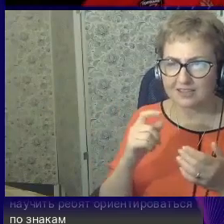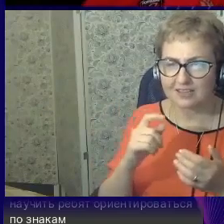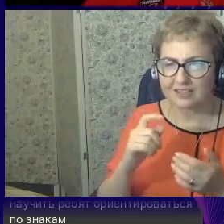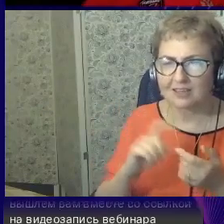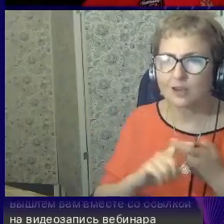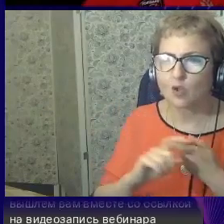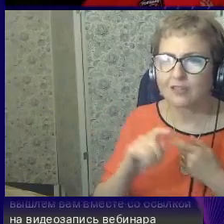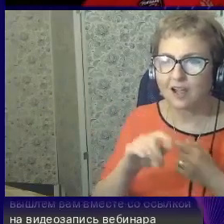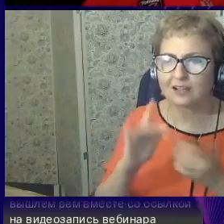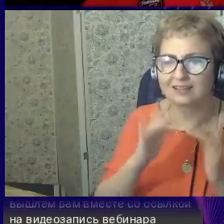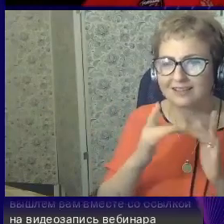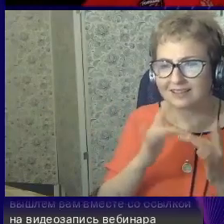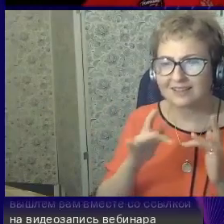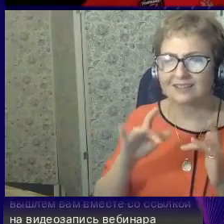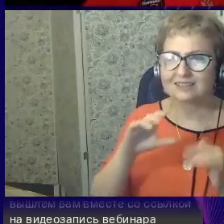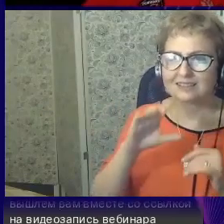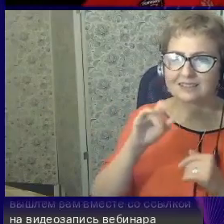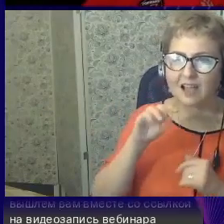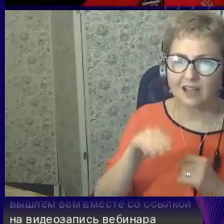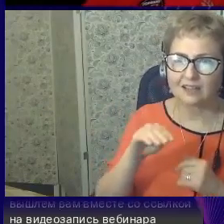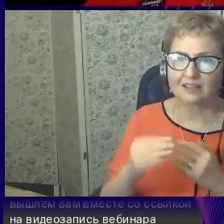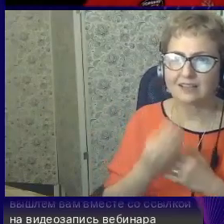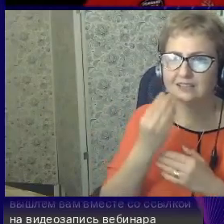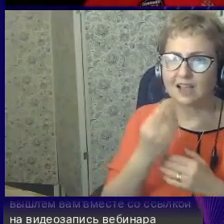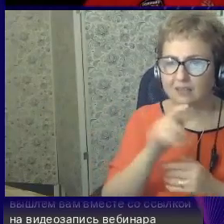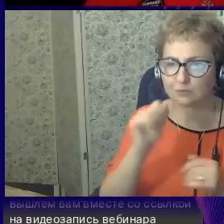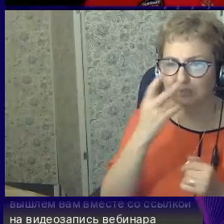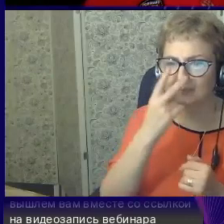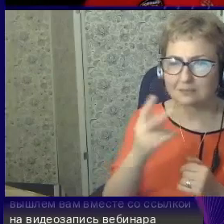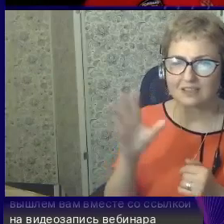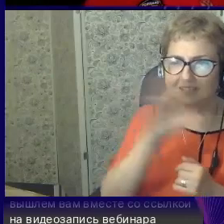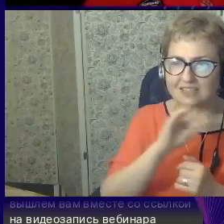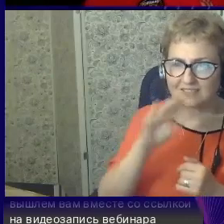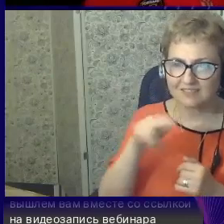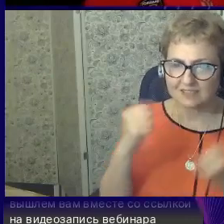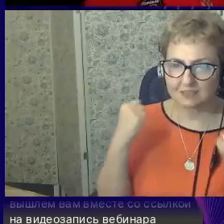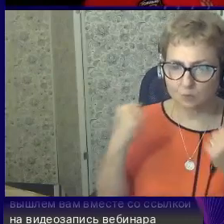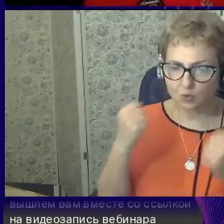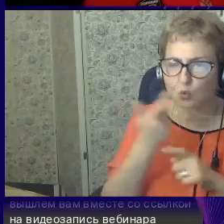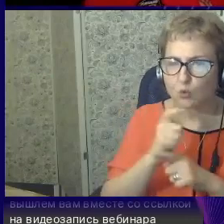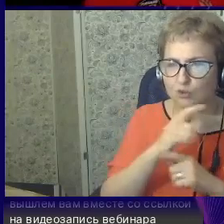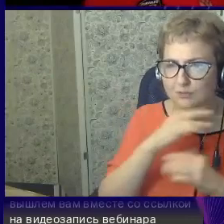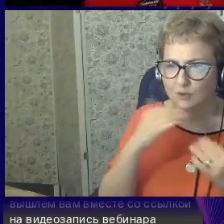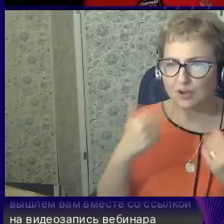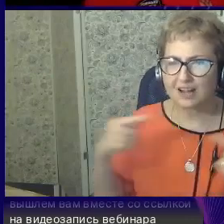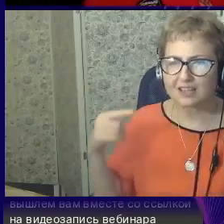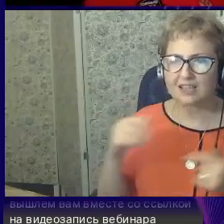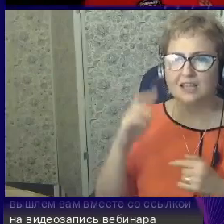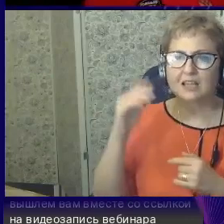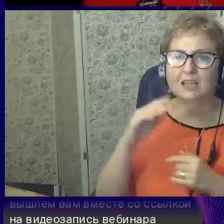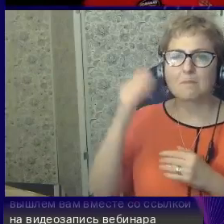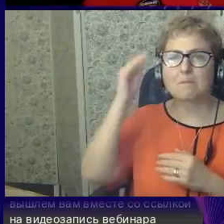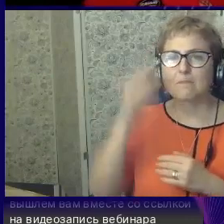сайтах, в интернете и познакомиться более подробно со всеми этими видами спорта. Очень много методической литературы,